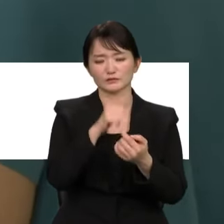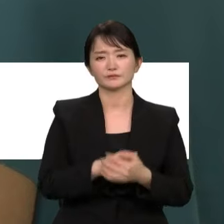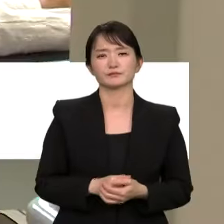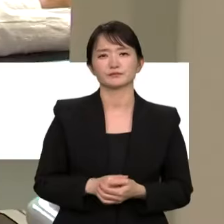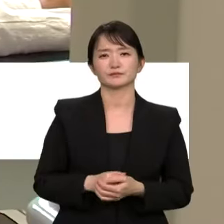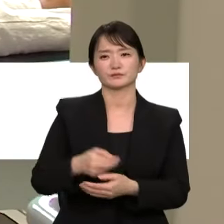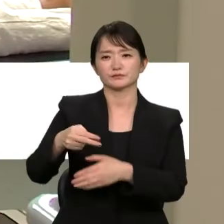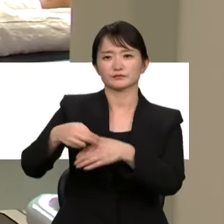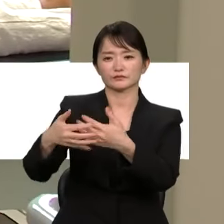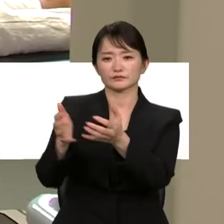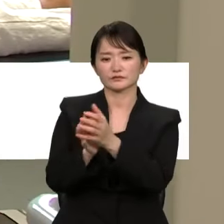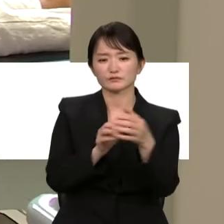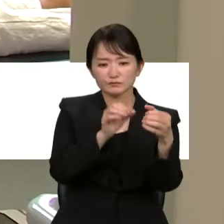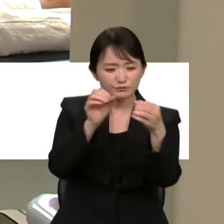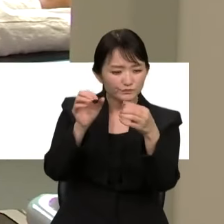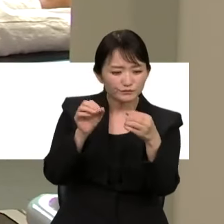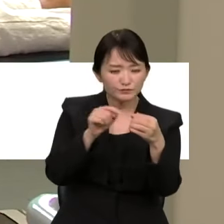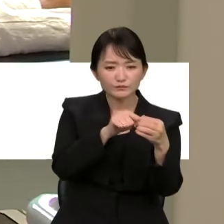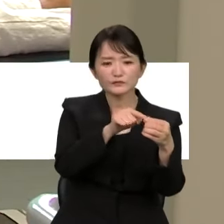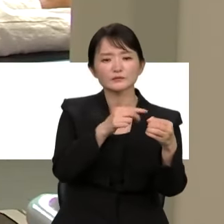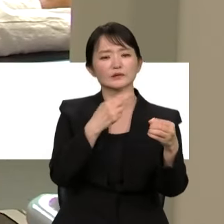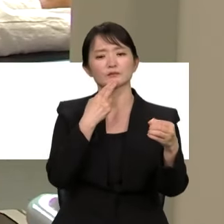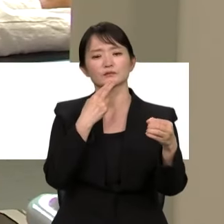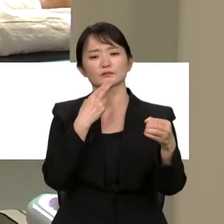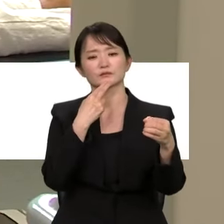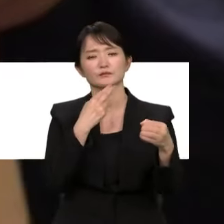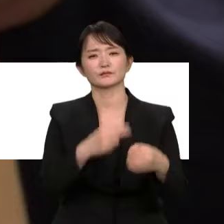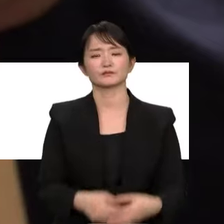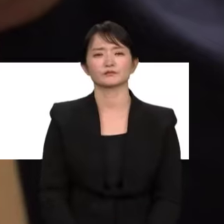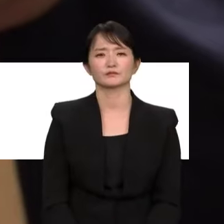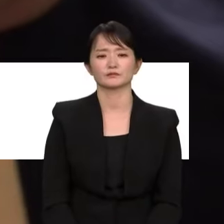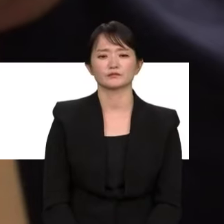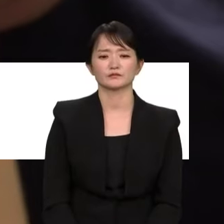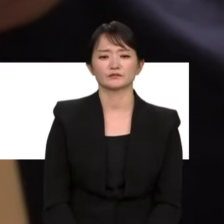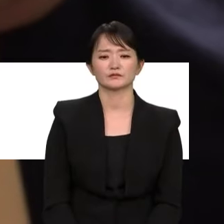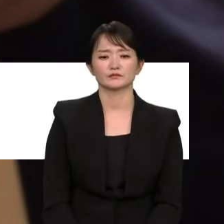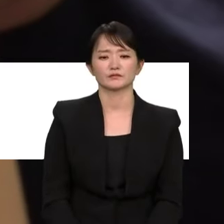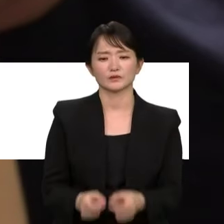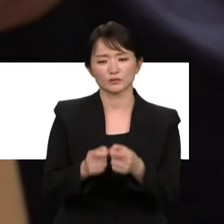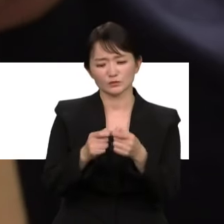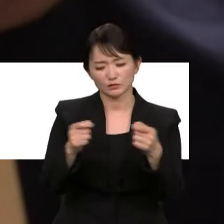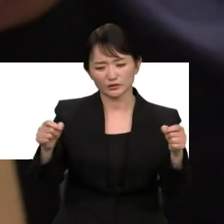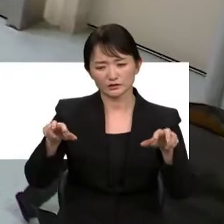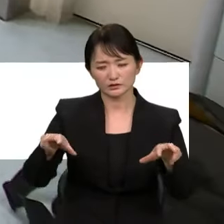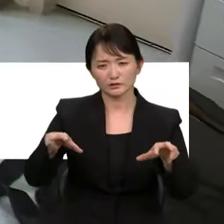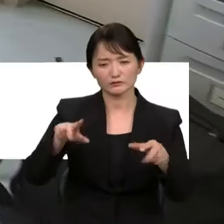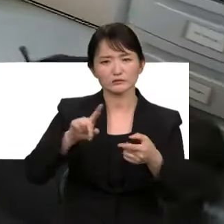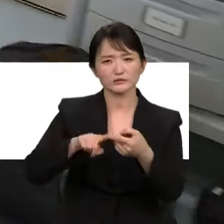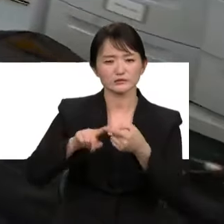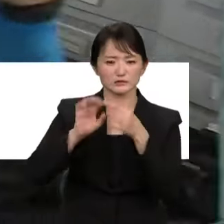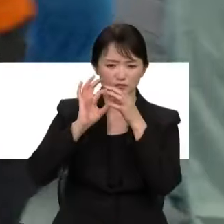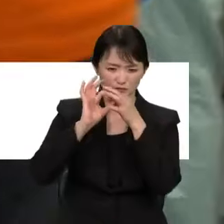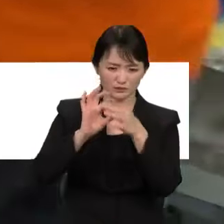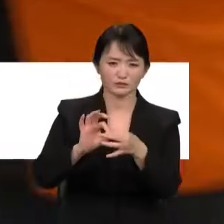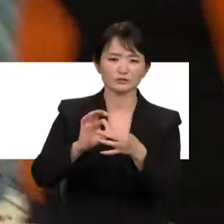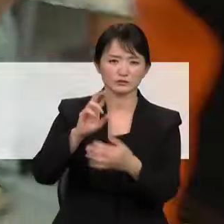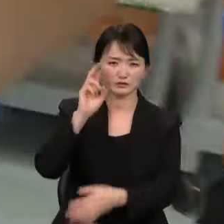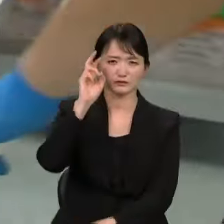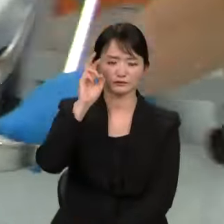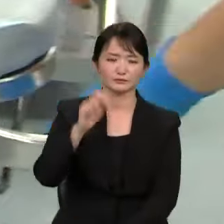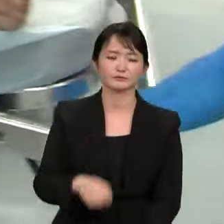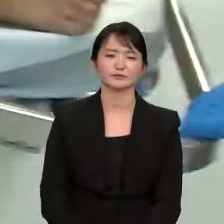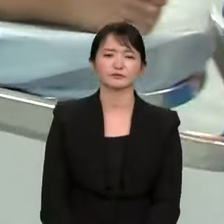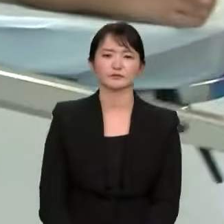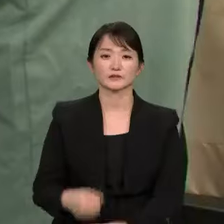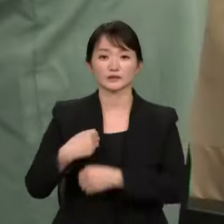의료계에서는 대화 상태가 없어졌다라고 지금 보고 있습니다. 굉장히 오랫동안 지금 상태가 유지가 될 수밖에 없다.